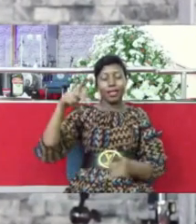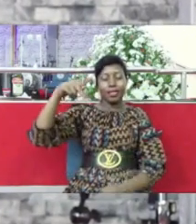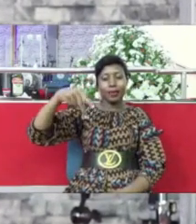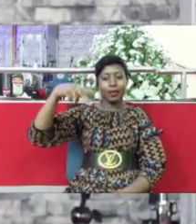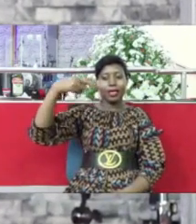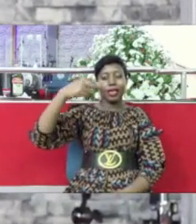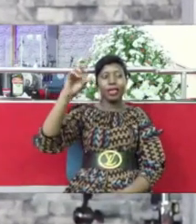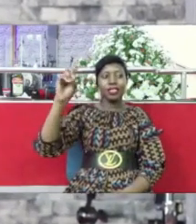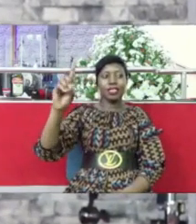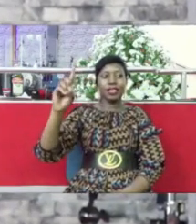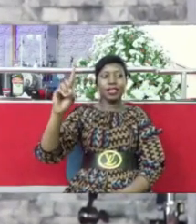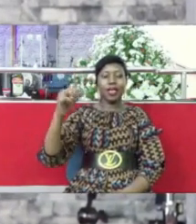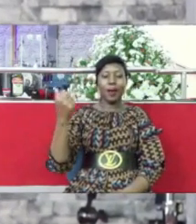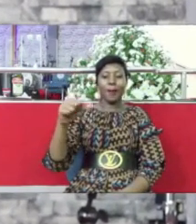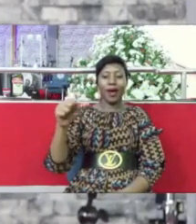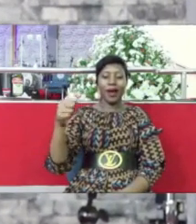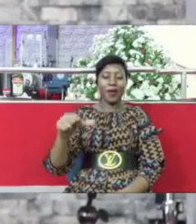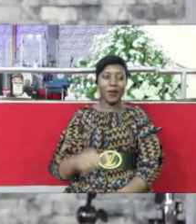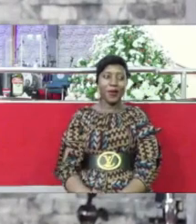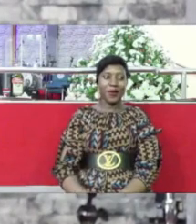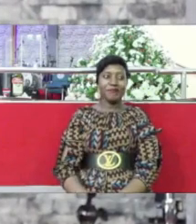Adili yenyeje. I say,